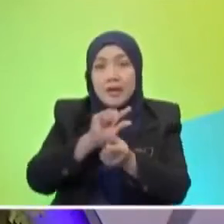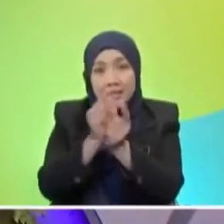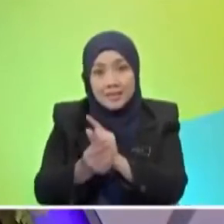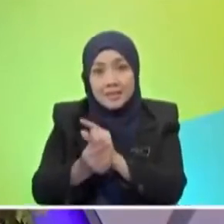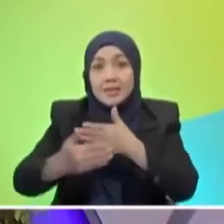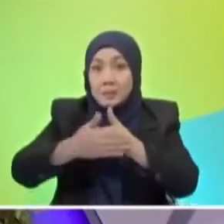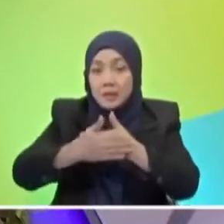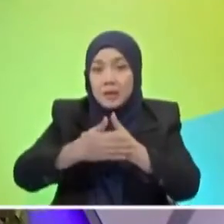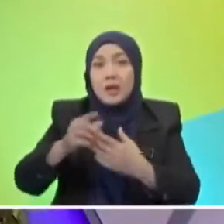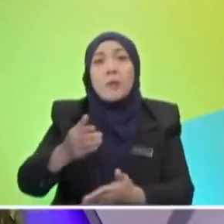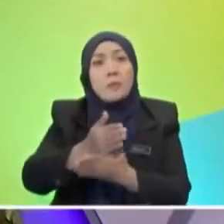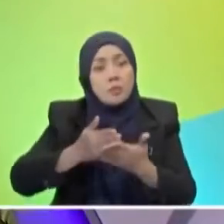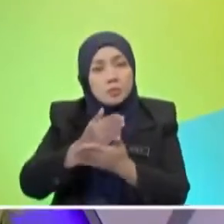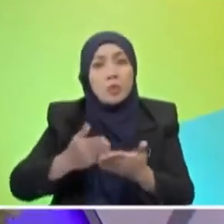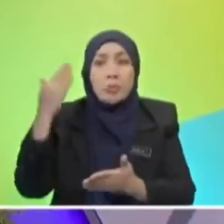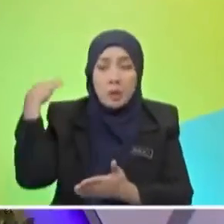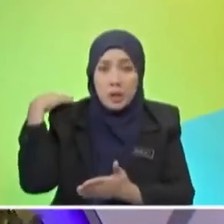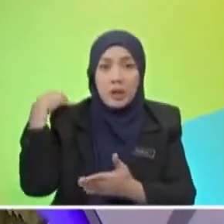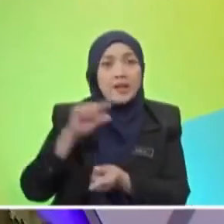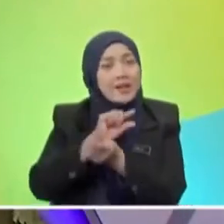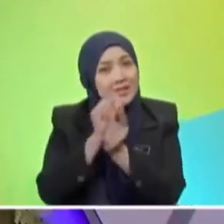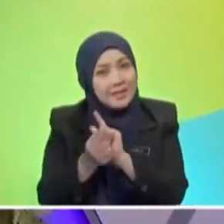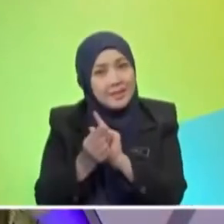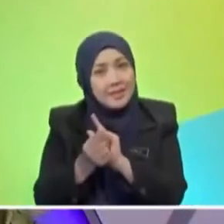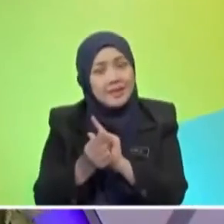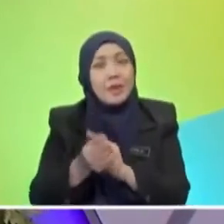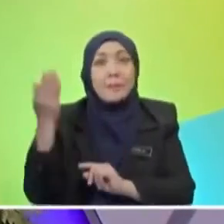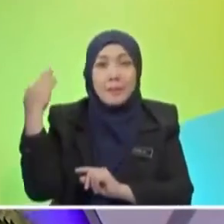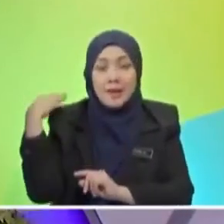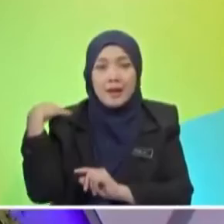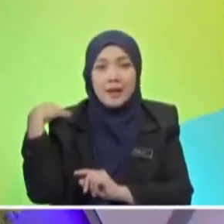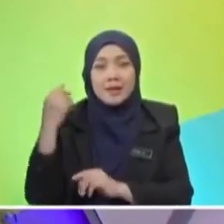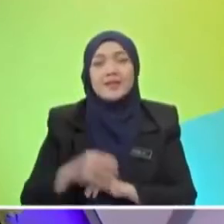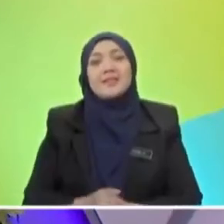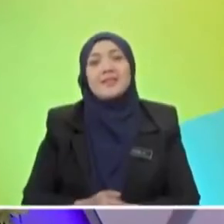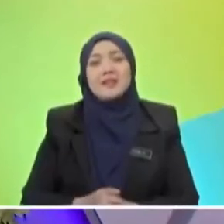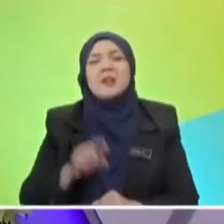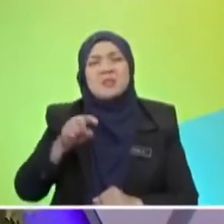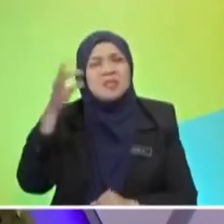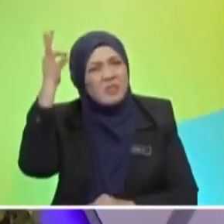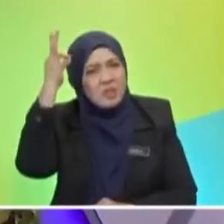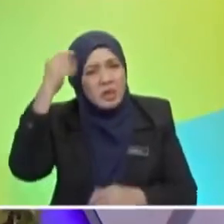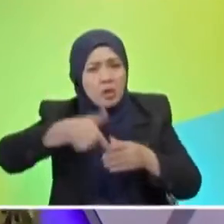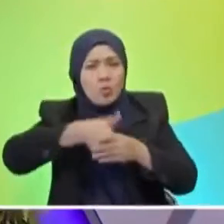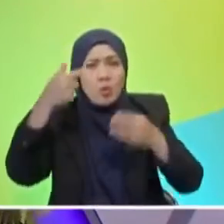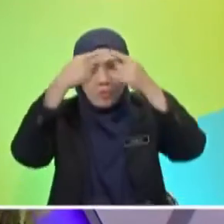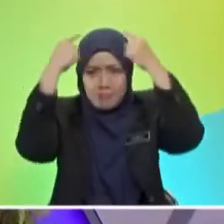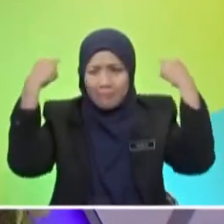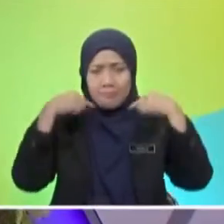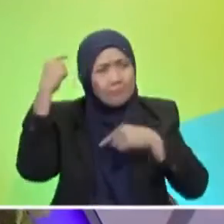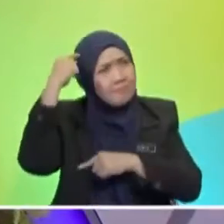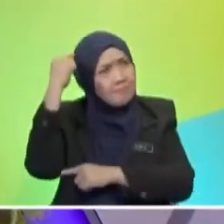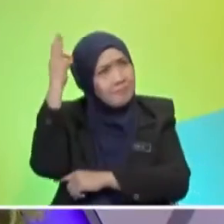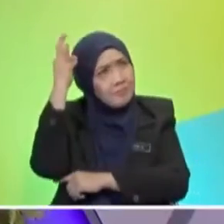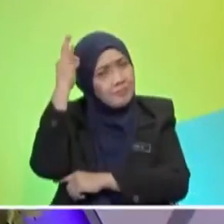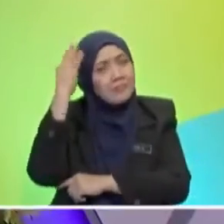ganti belakang, atau sukat untuk merangsang minda murid berfikir di luar kotak sedikit untuk menulis jawapan